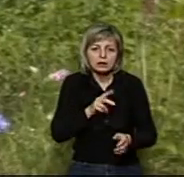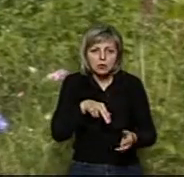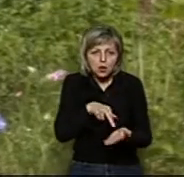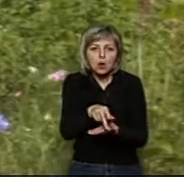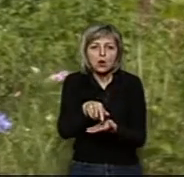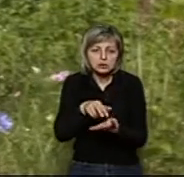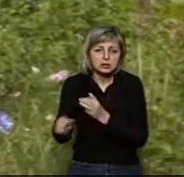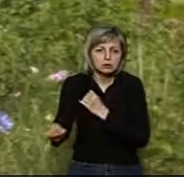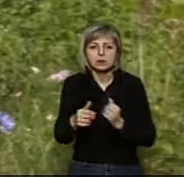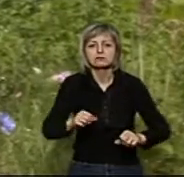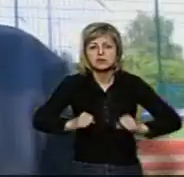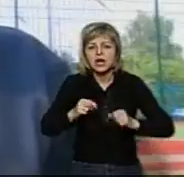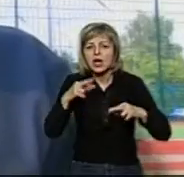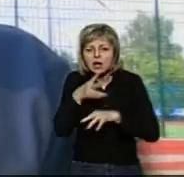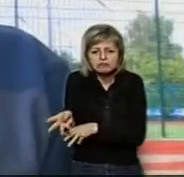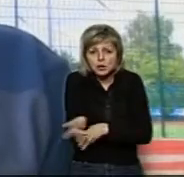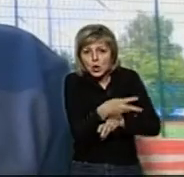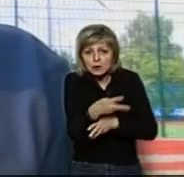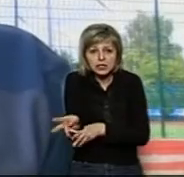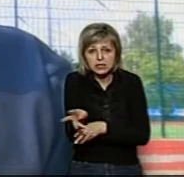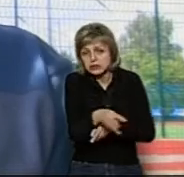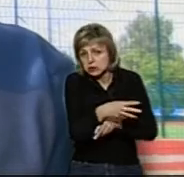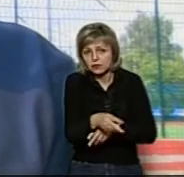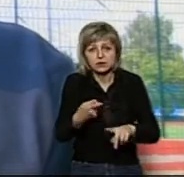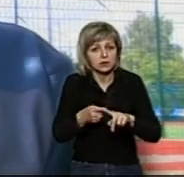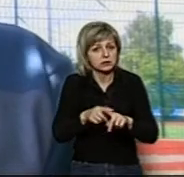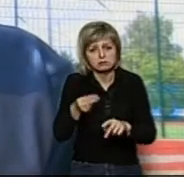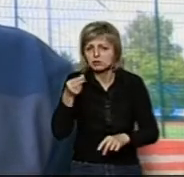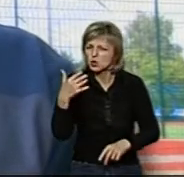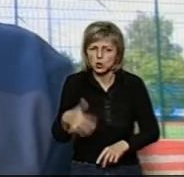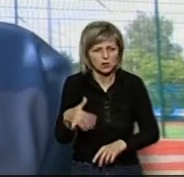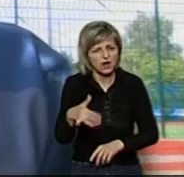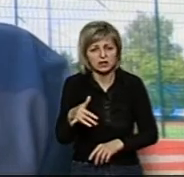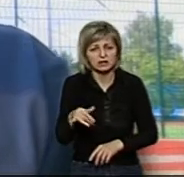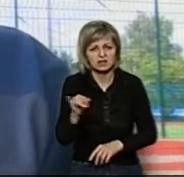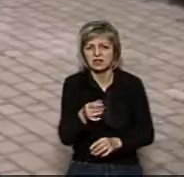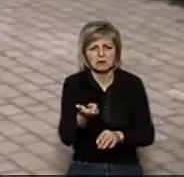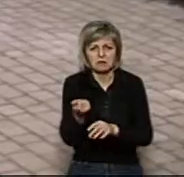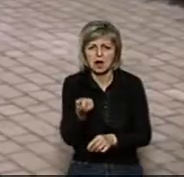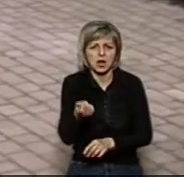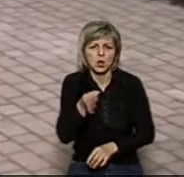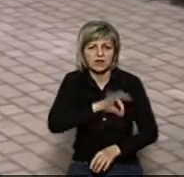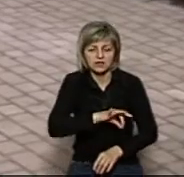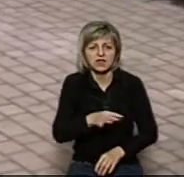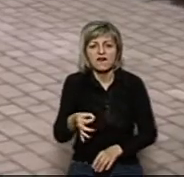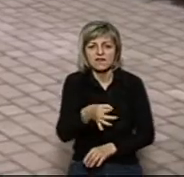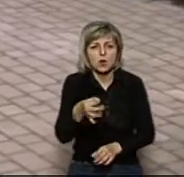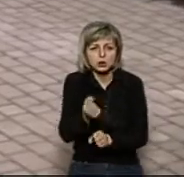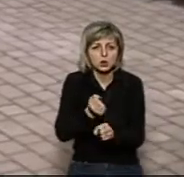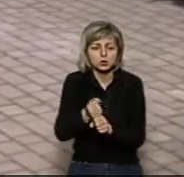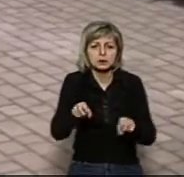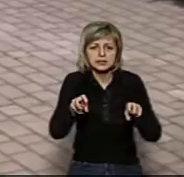Пробували оприскувати гербіцидами, це якби річ дуже дороговартісна, ну і мало ефективна. В області